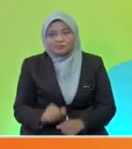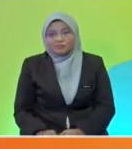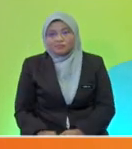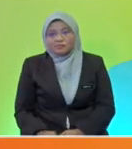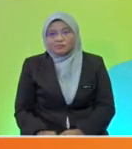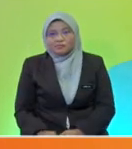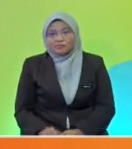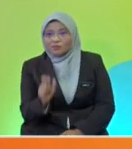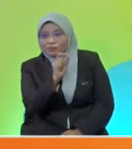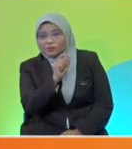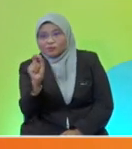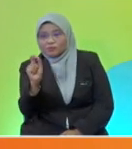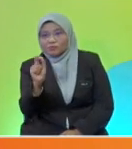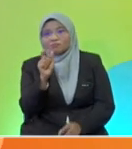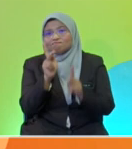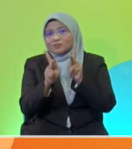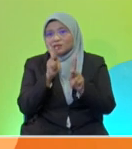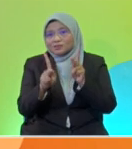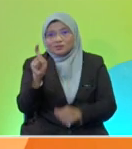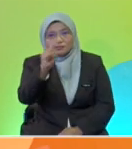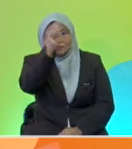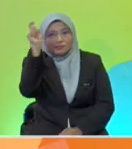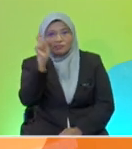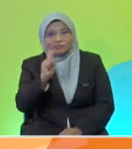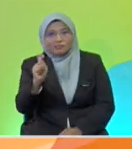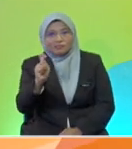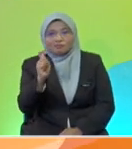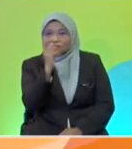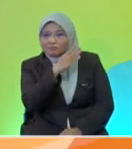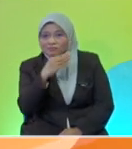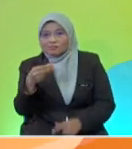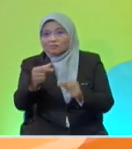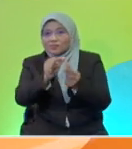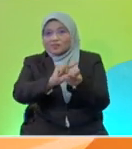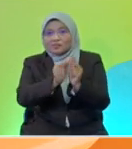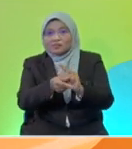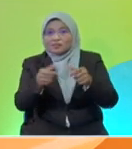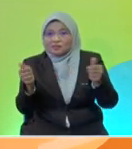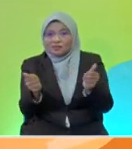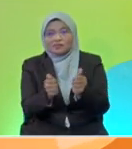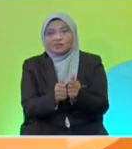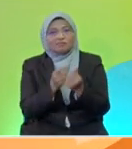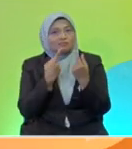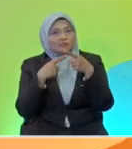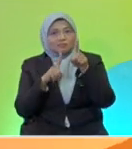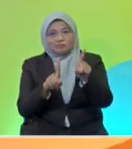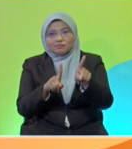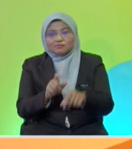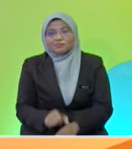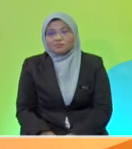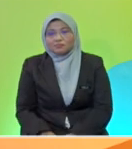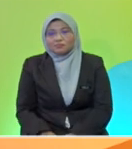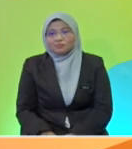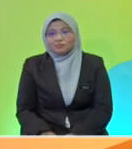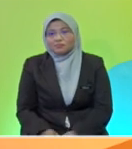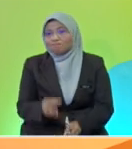dan gantikan dengan jawabannya jika di depan jawab pengen mesti di depan Jika di belakang jawabannya istilah